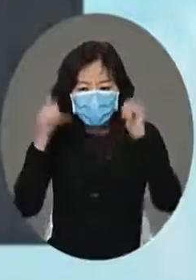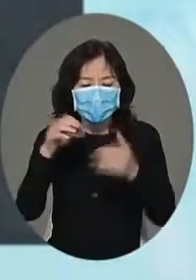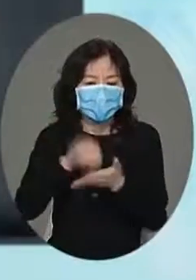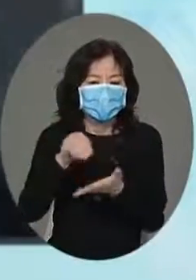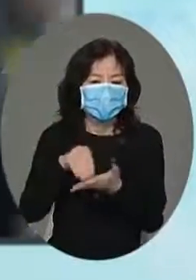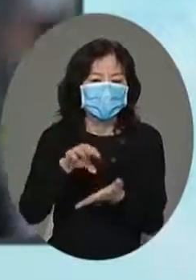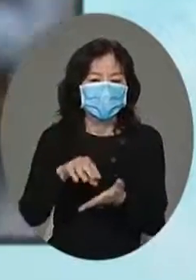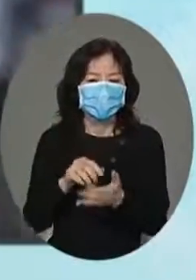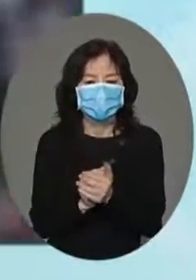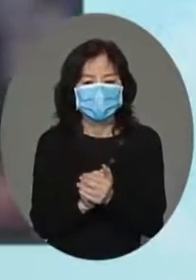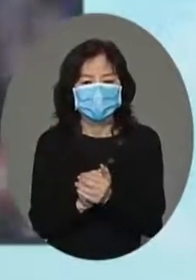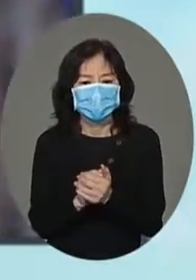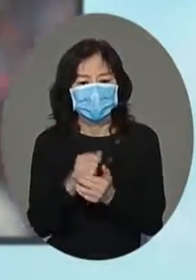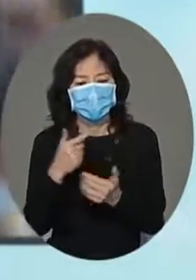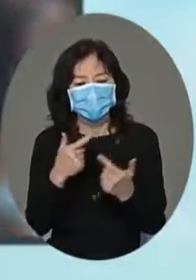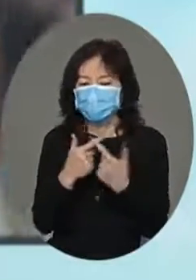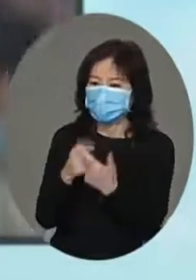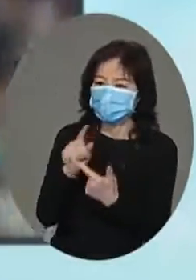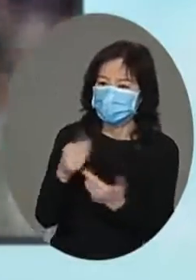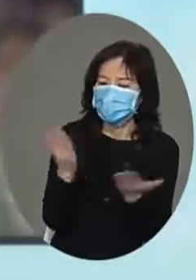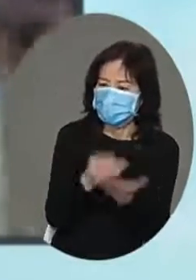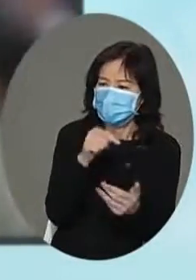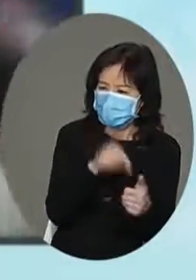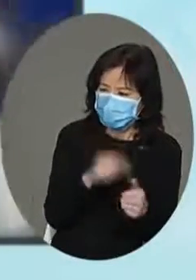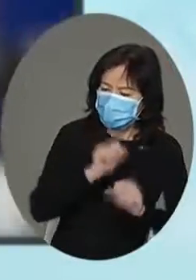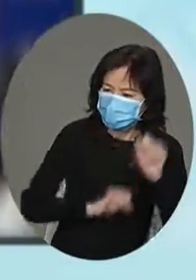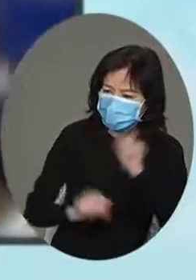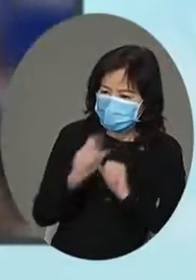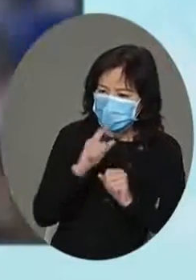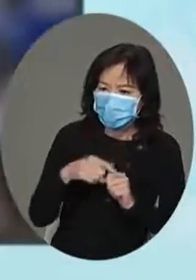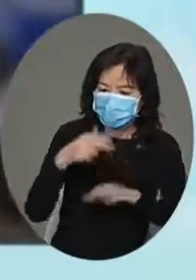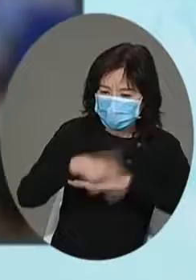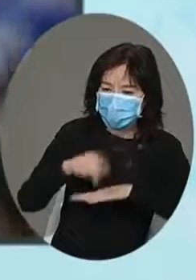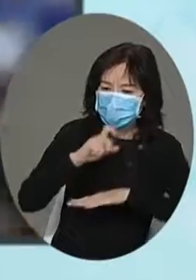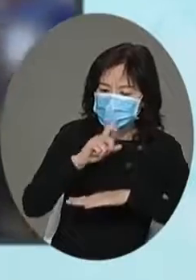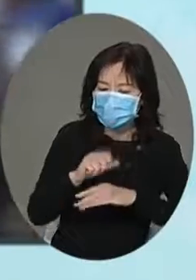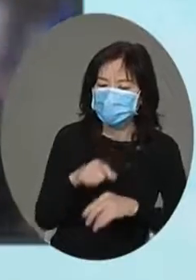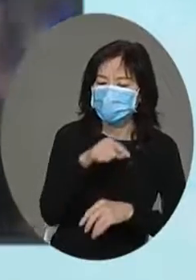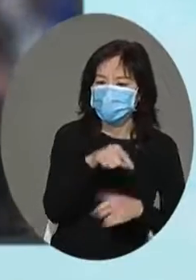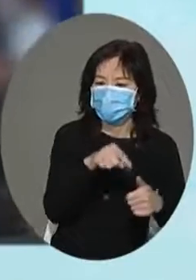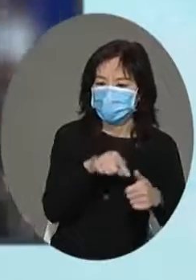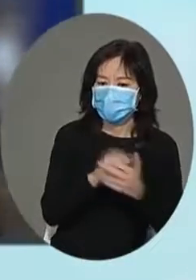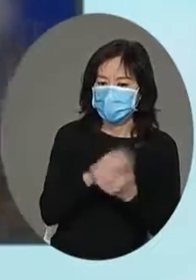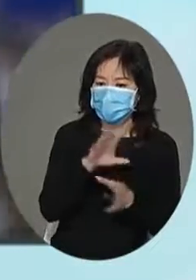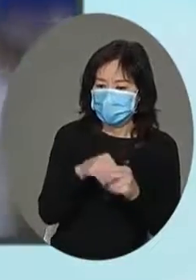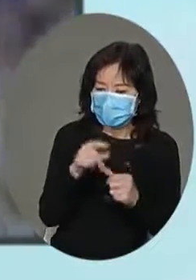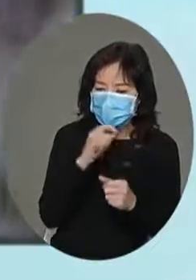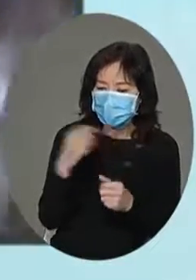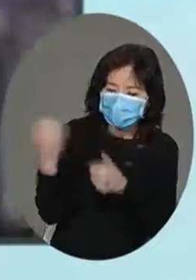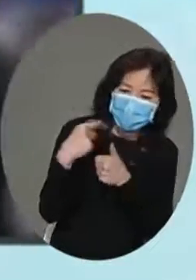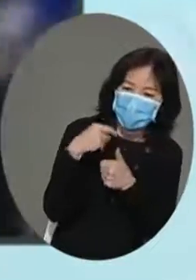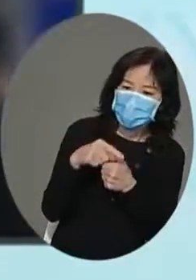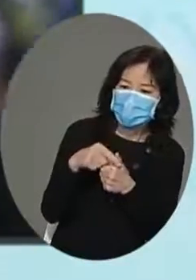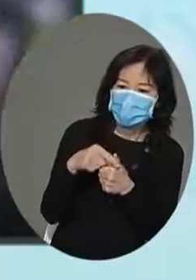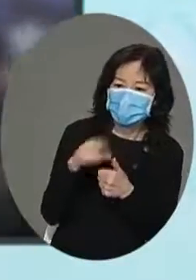出现。辩方就反驳，需要证明被告的行为属于蓄意，又说被告当时包括因为被掟嘢